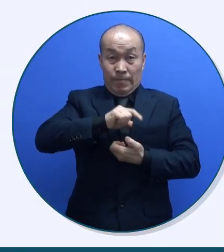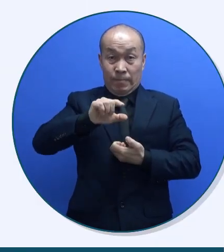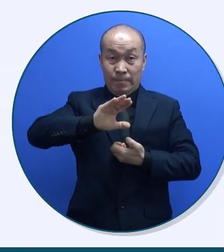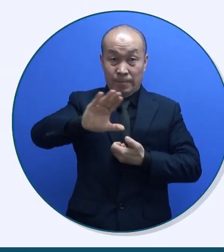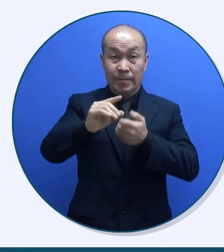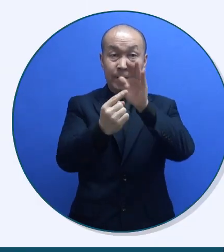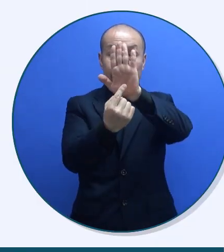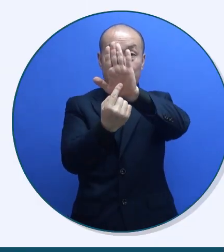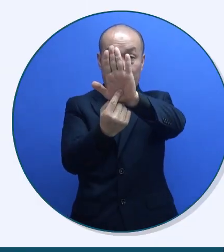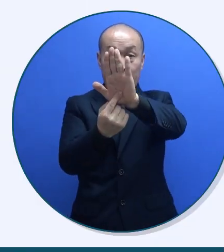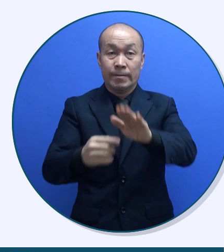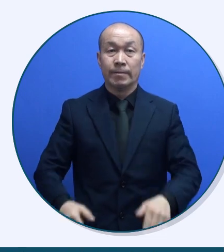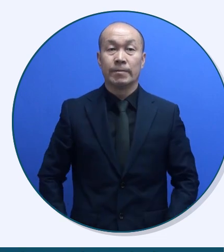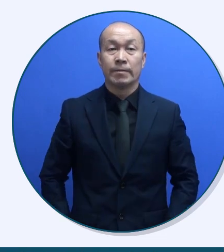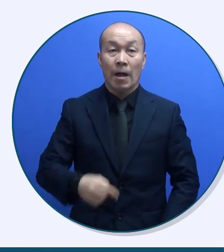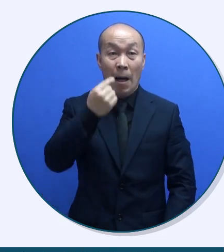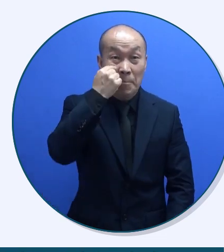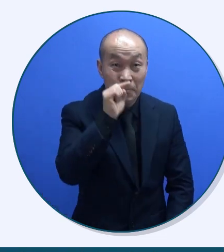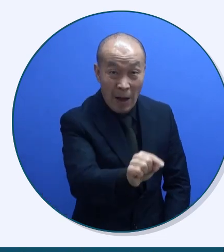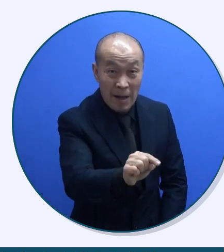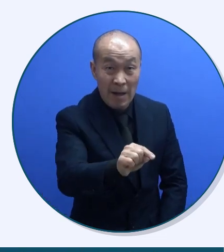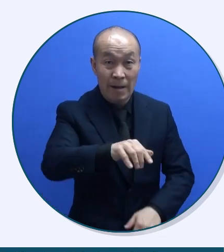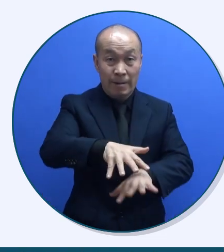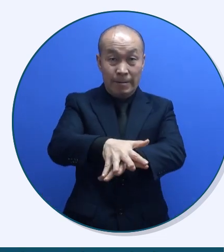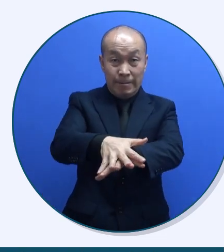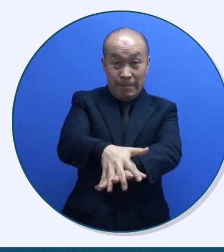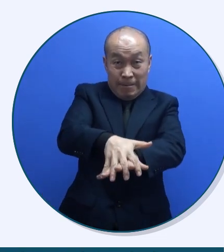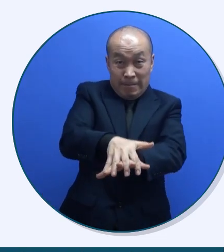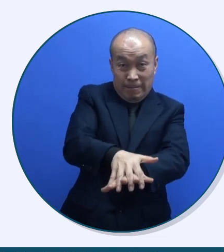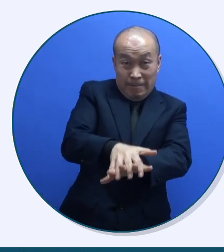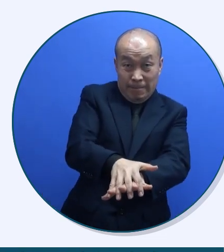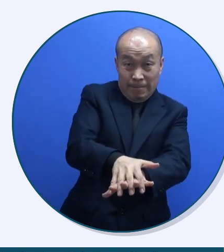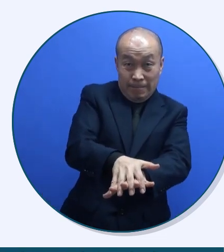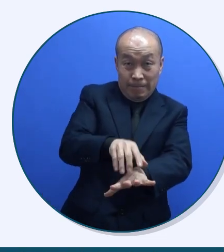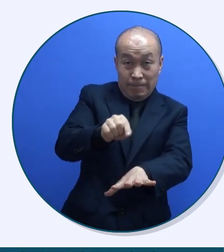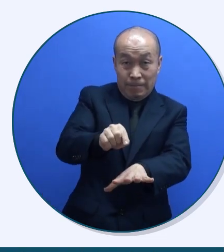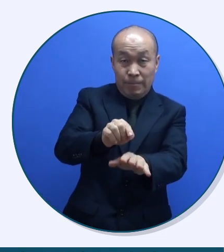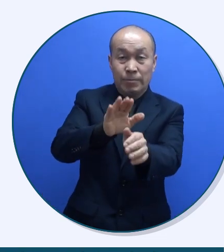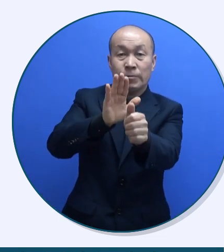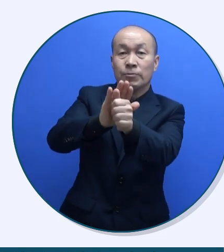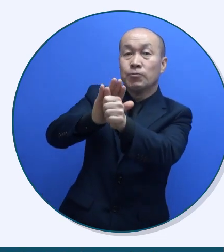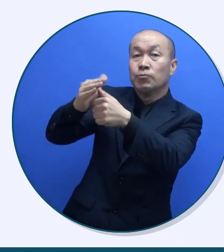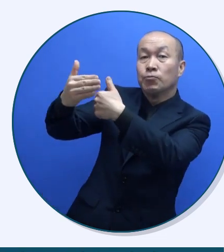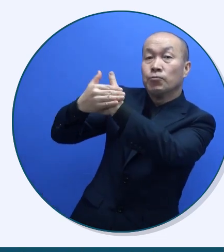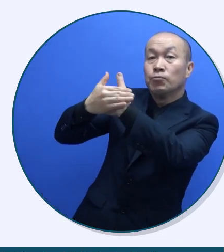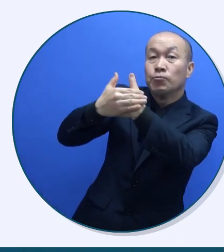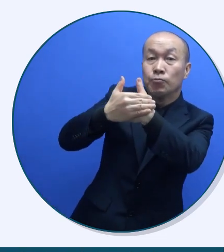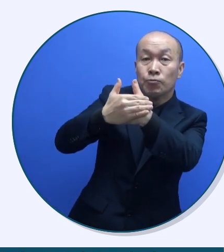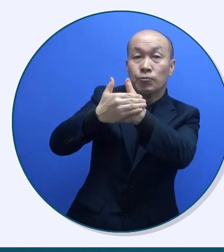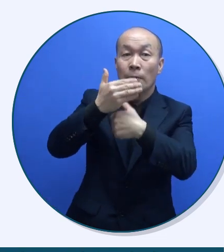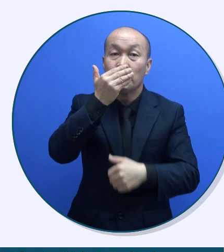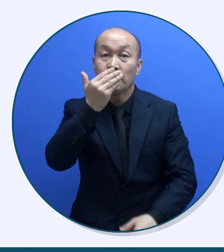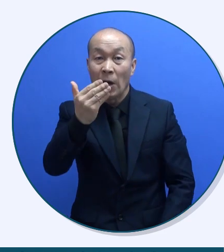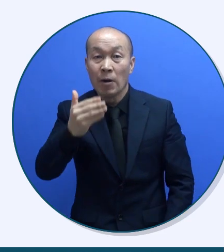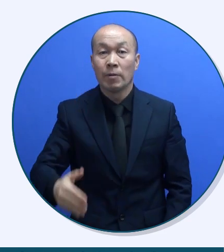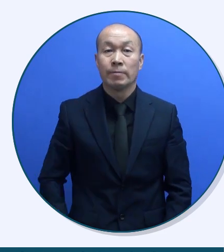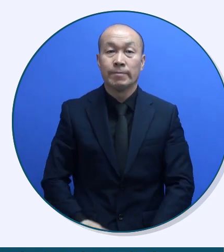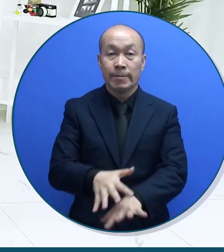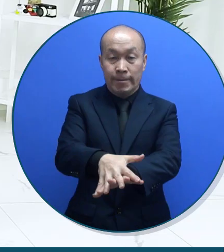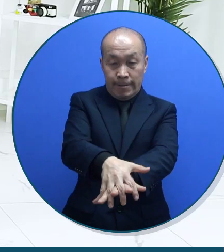멎은 후 바로 나타나는 모습으로 발견 즉시 심폐소생술을 시도한다면 환자의 예후에 많은 도움이 될 수